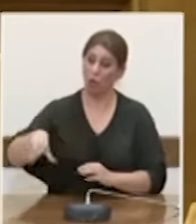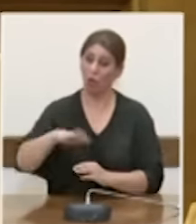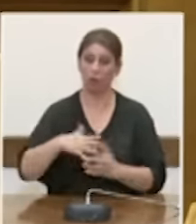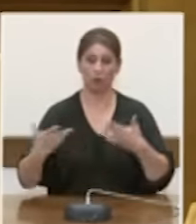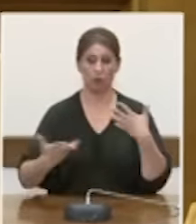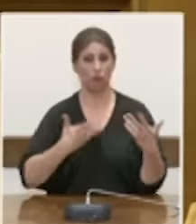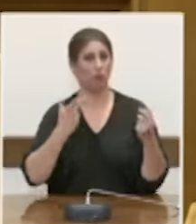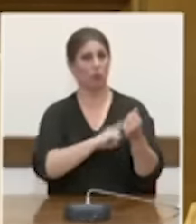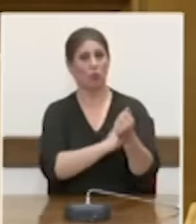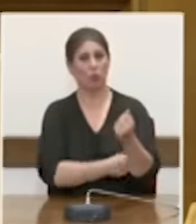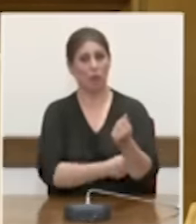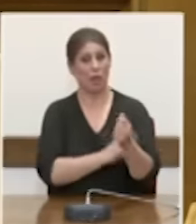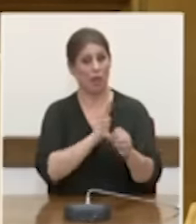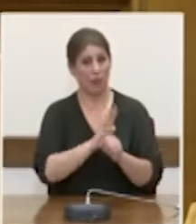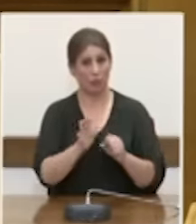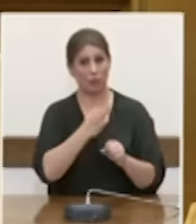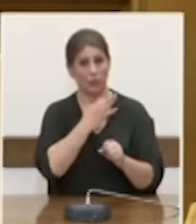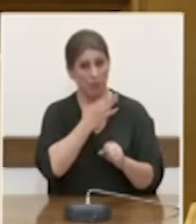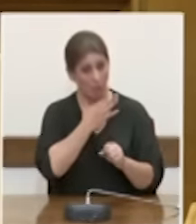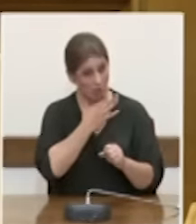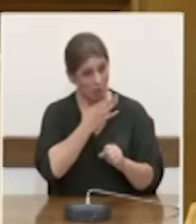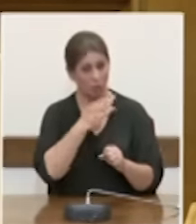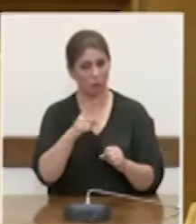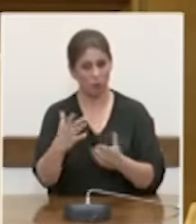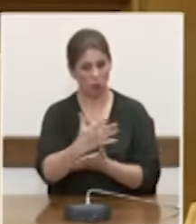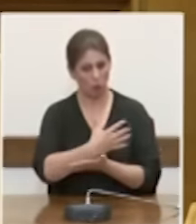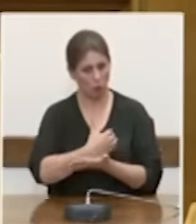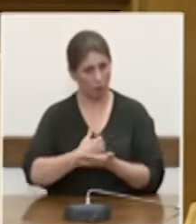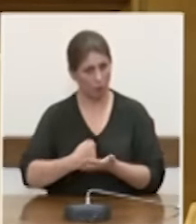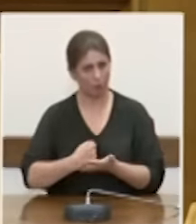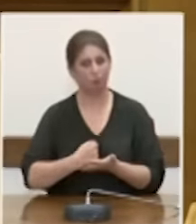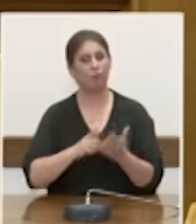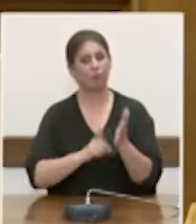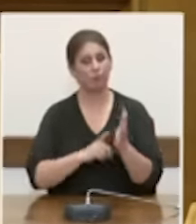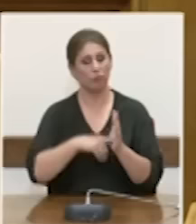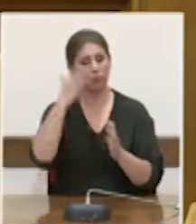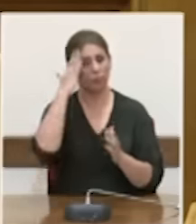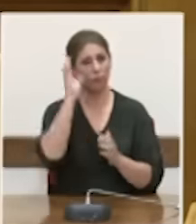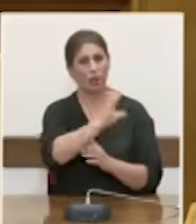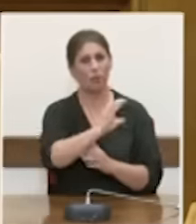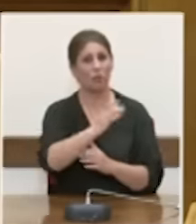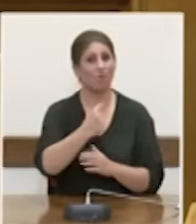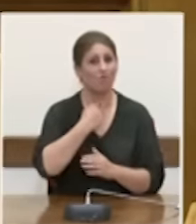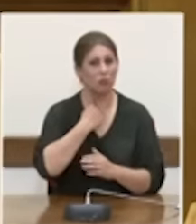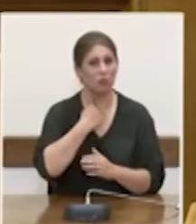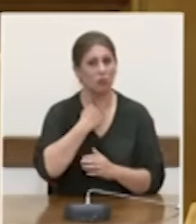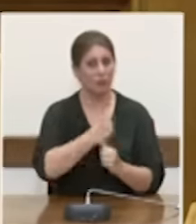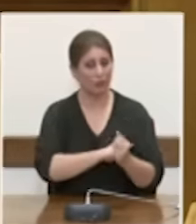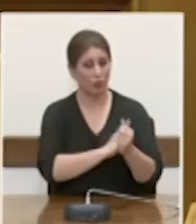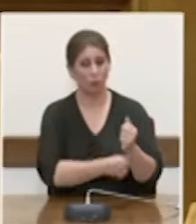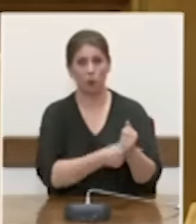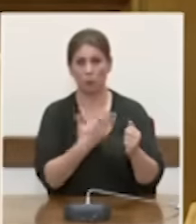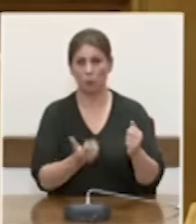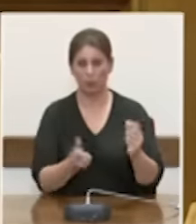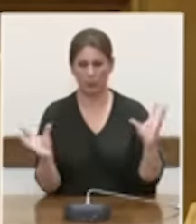δυνατότητες. Καλύπτοντας τις ανάγκες του με το εισόδημά του, πρέπει το κεφάλαιο να χάσει και την εξουσία που κατέχει